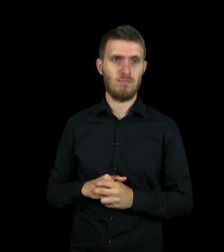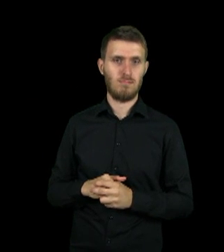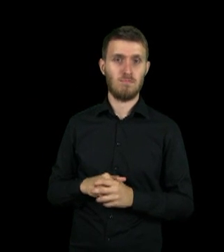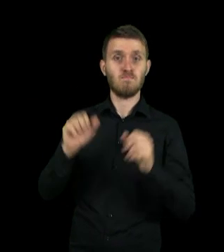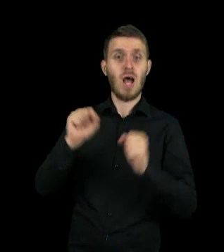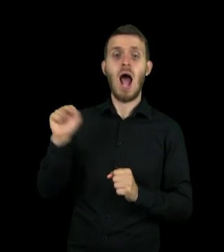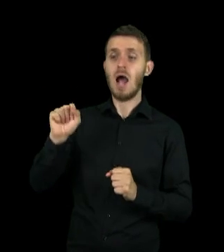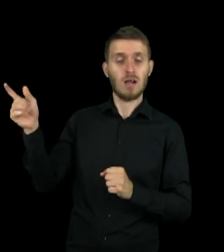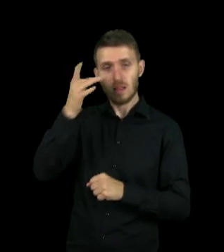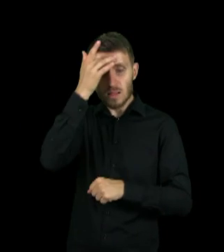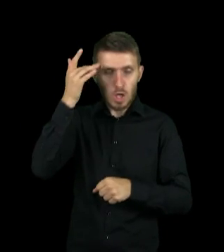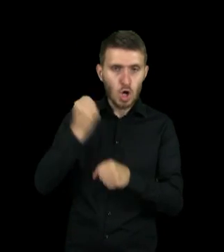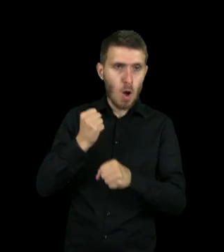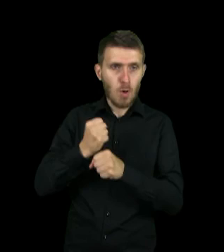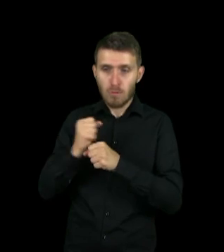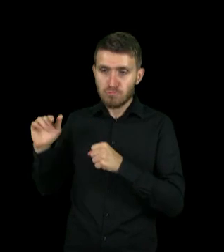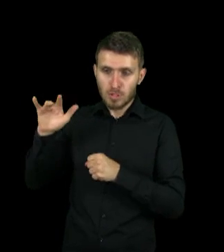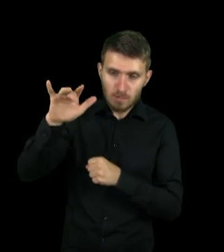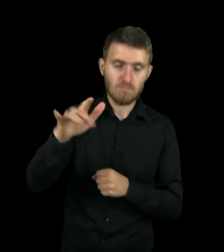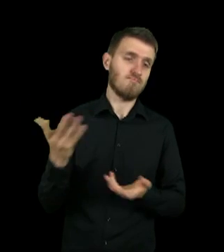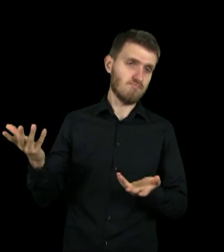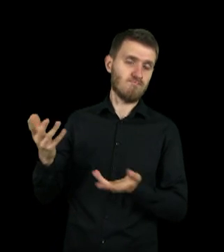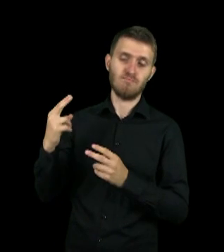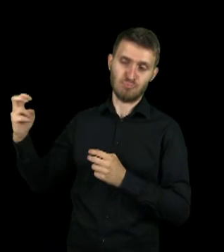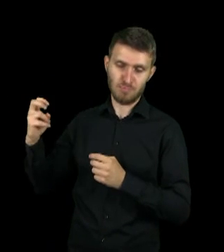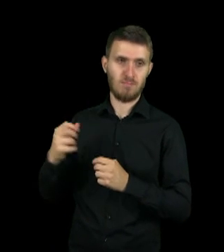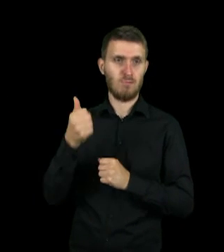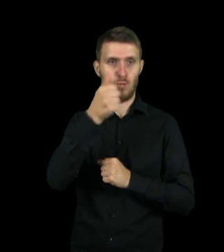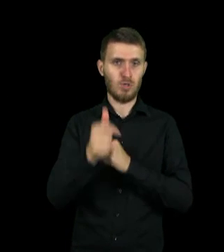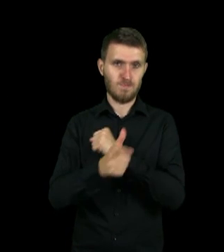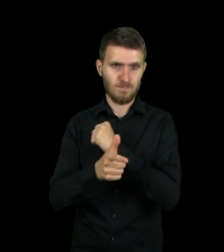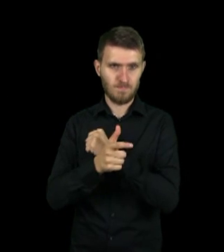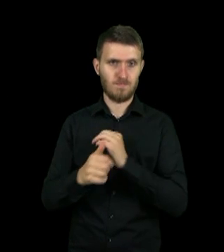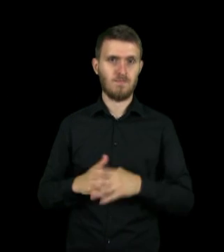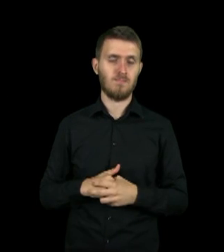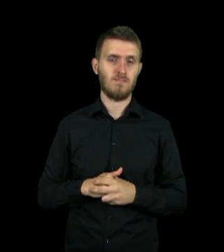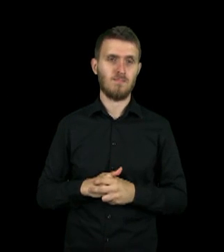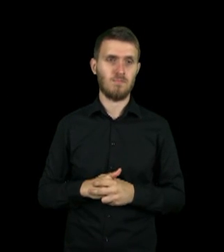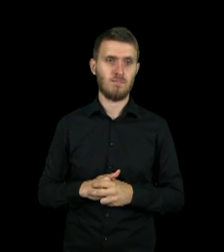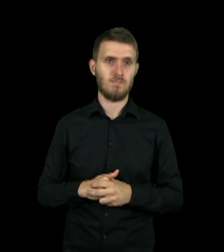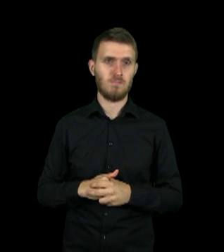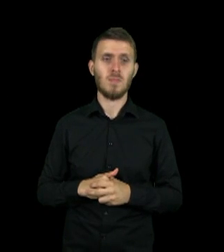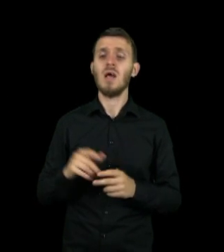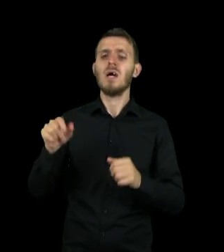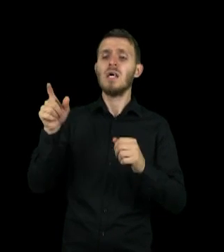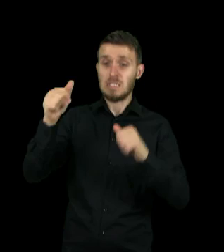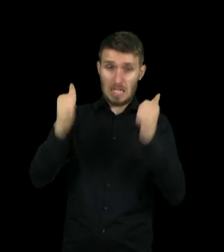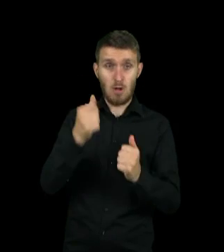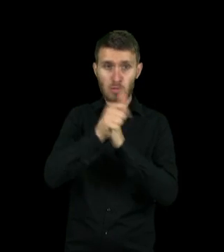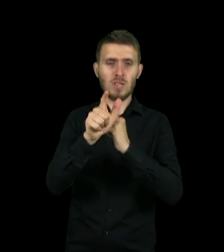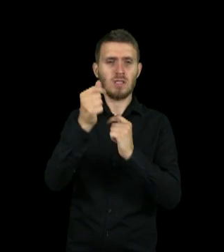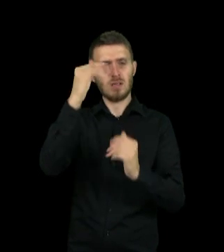te stawki się zmieniają one zależą od banków sieć może zmienić stopy procentowe zł 7 Idzie do banku